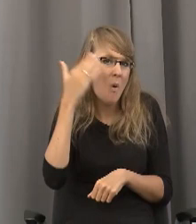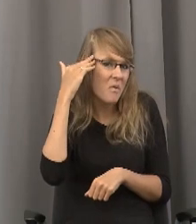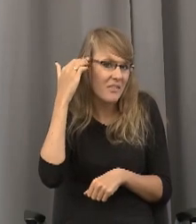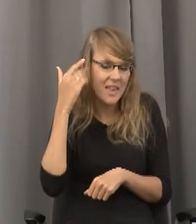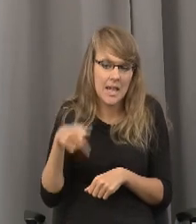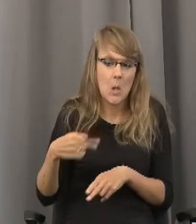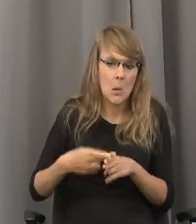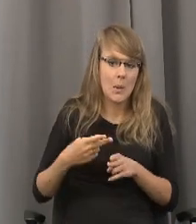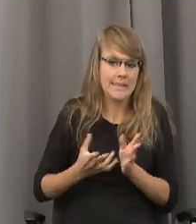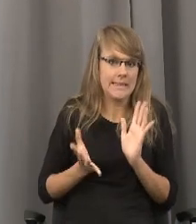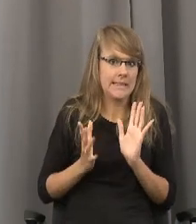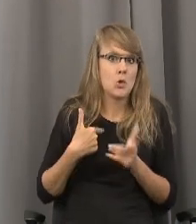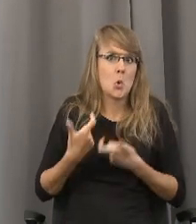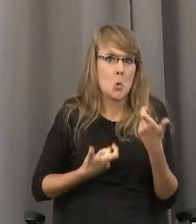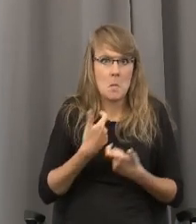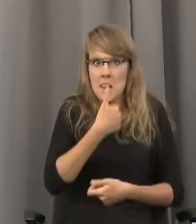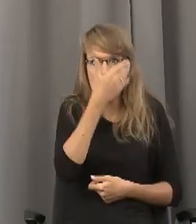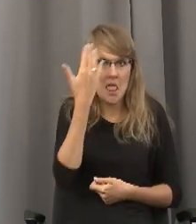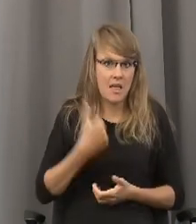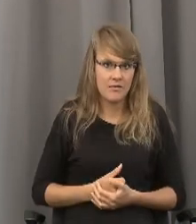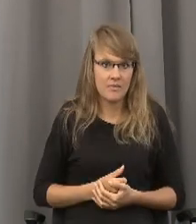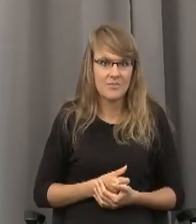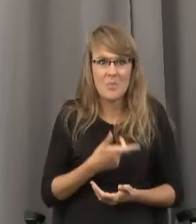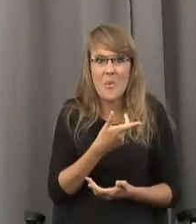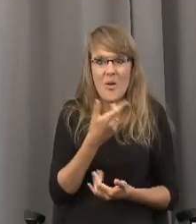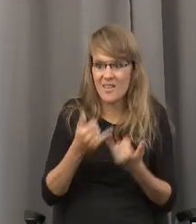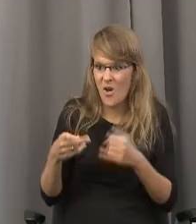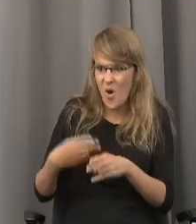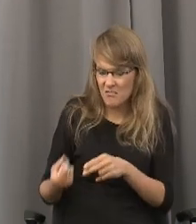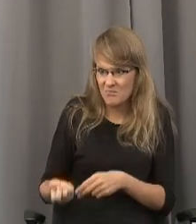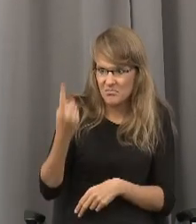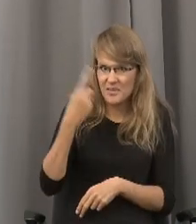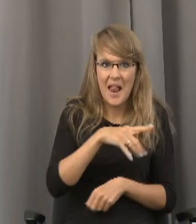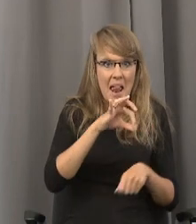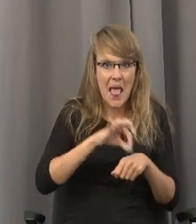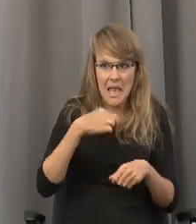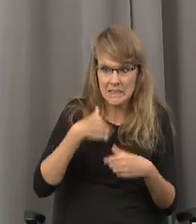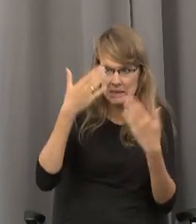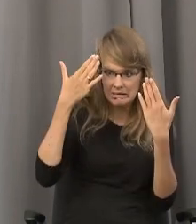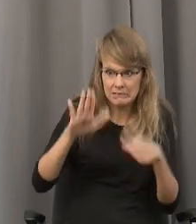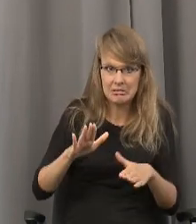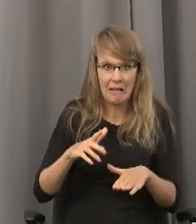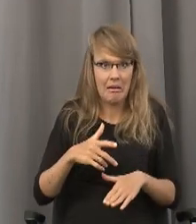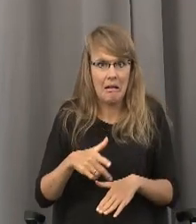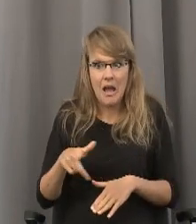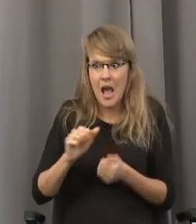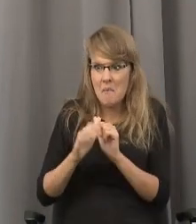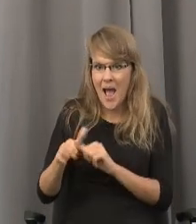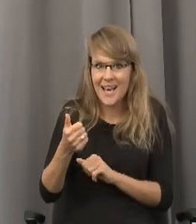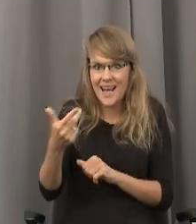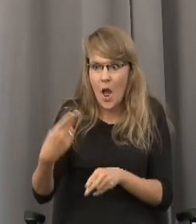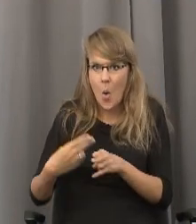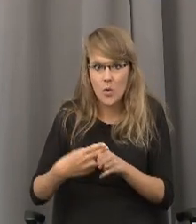chorym zrobić. Najgorzej chorować na chorobę, o której lekarz nie wie, albo na kilka chorób, z którymi lekarz sobie nie daje rady.